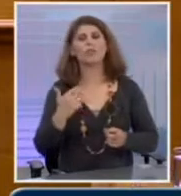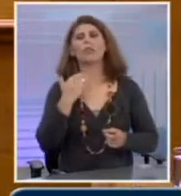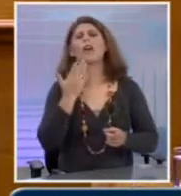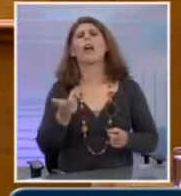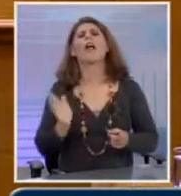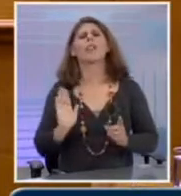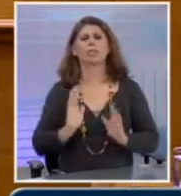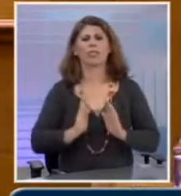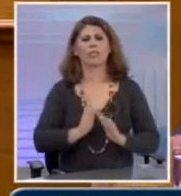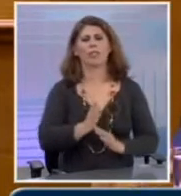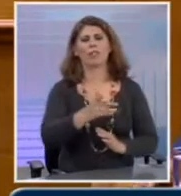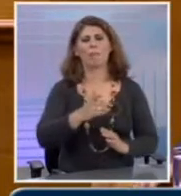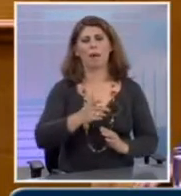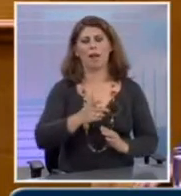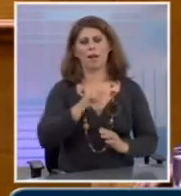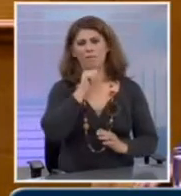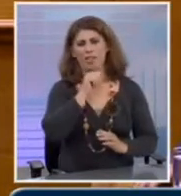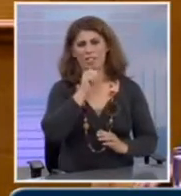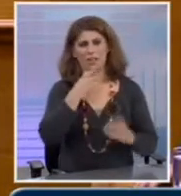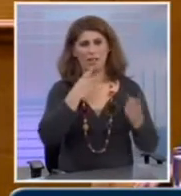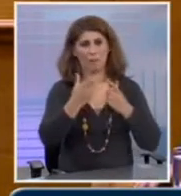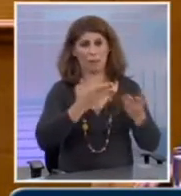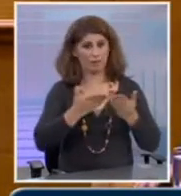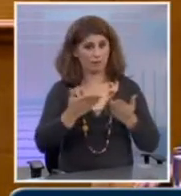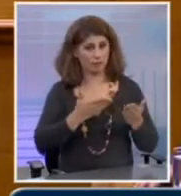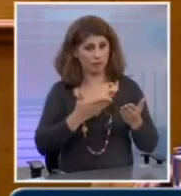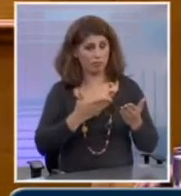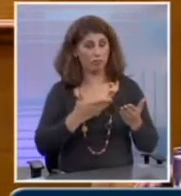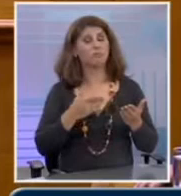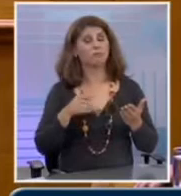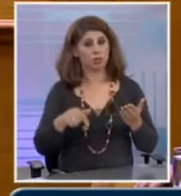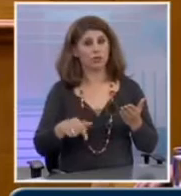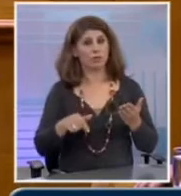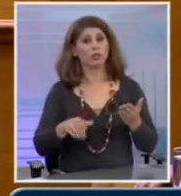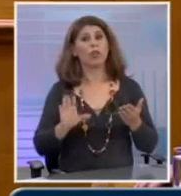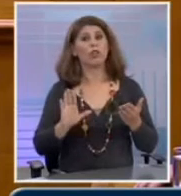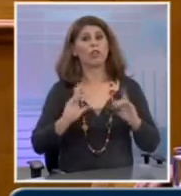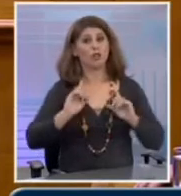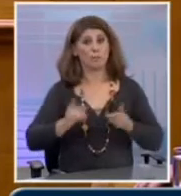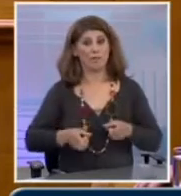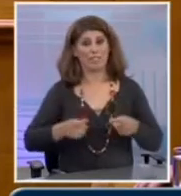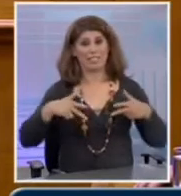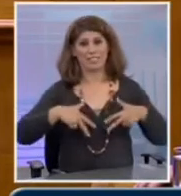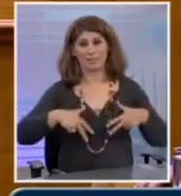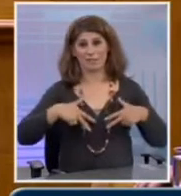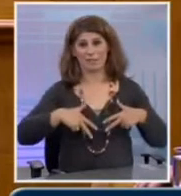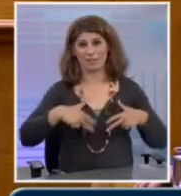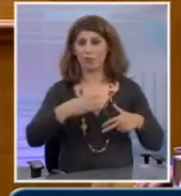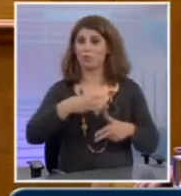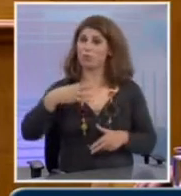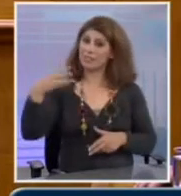θα πάει στις Βρυξέλλες να διαπραγματευτεί, όπως αυτό δεν το αποφάσισε η κυβέρνηση του